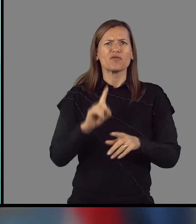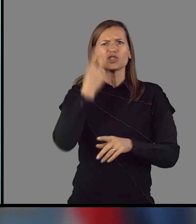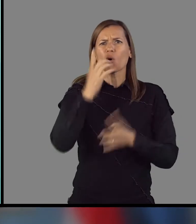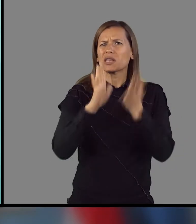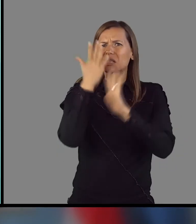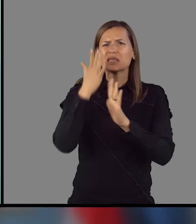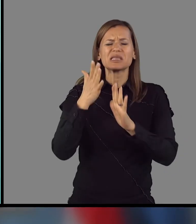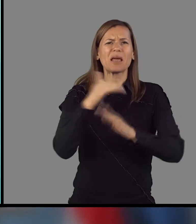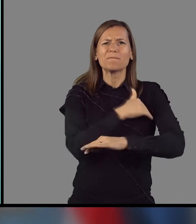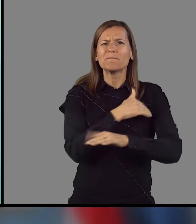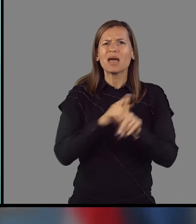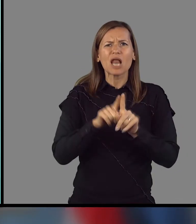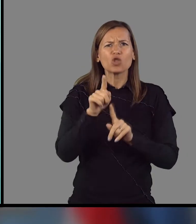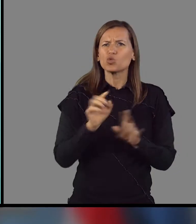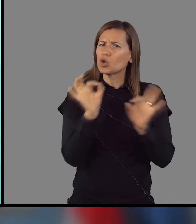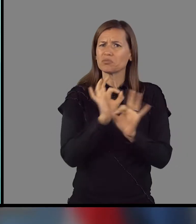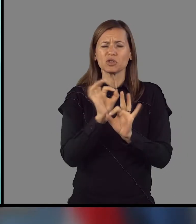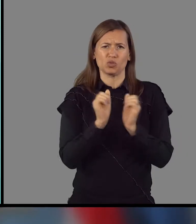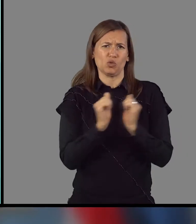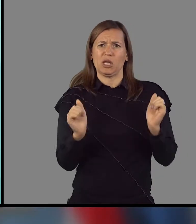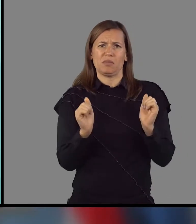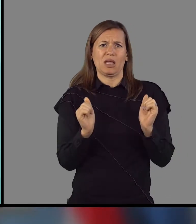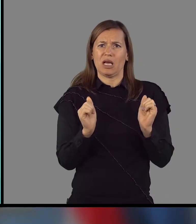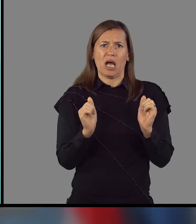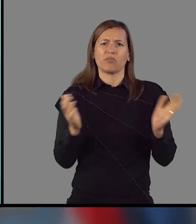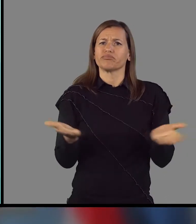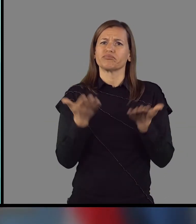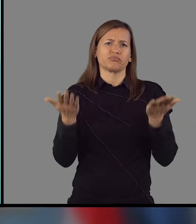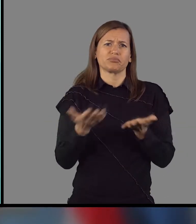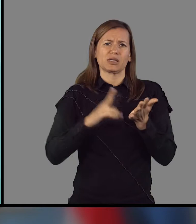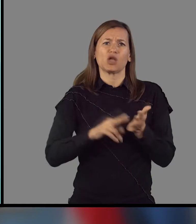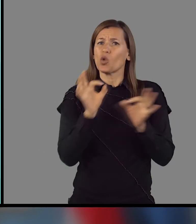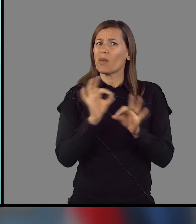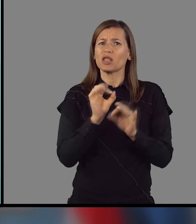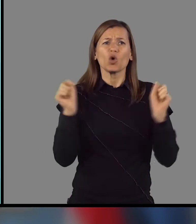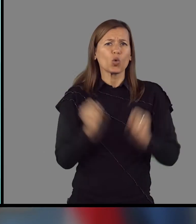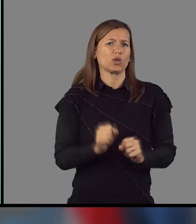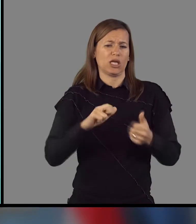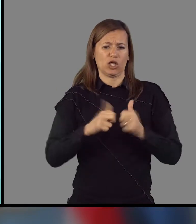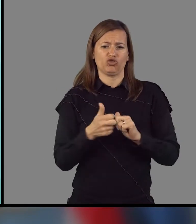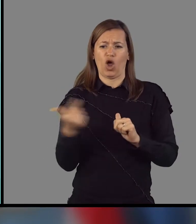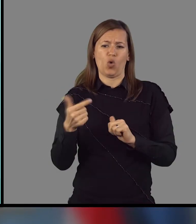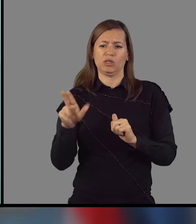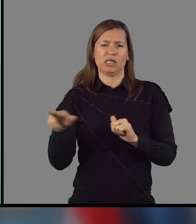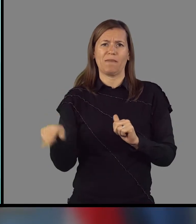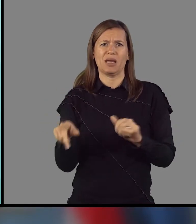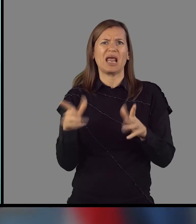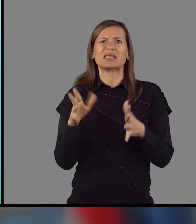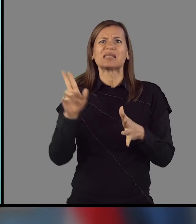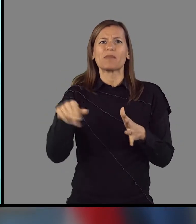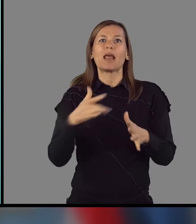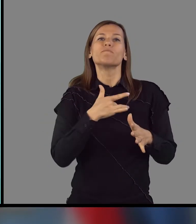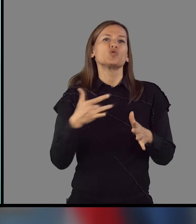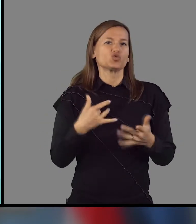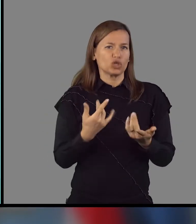kašlja, visoke temperature, skratka, sta morda z blagimi znaki, nobenih hudih težav nista imela. Ona dva nista imela pljučnice, ki